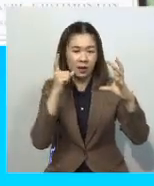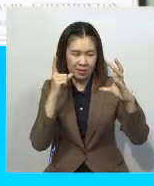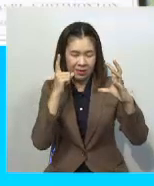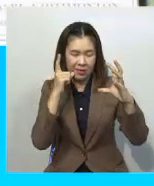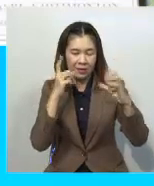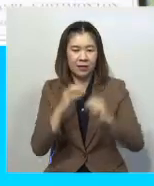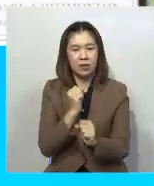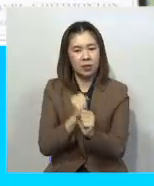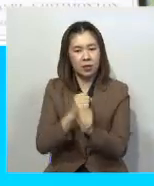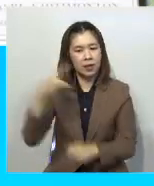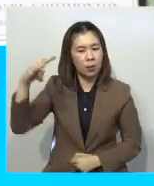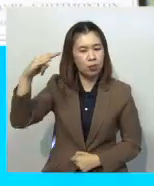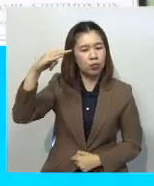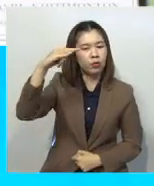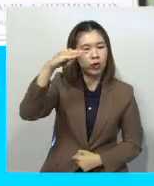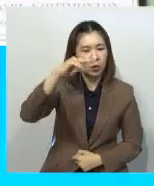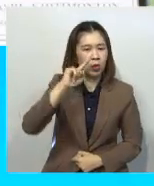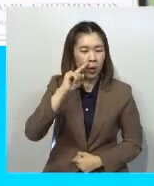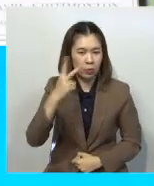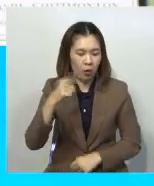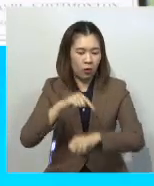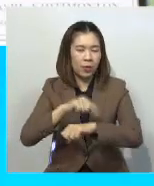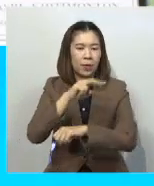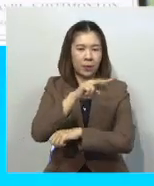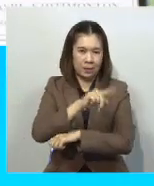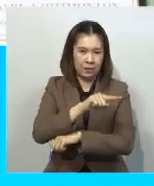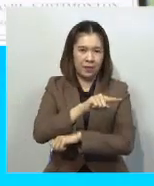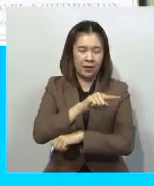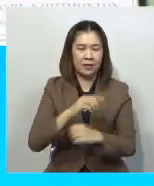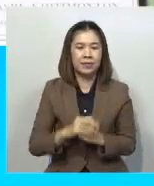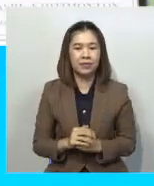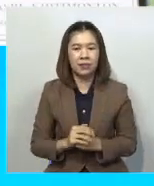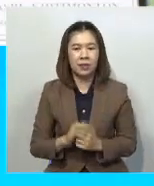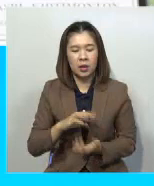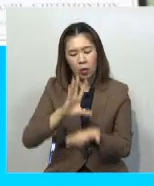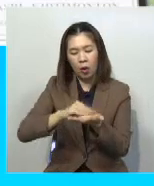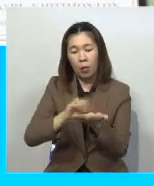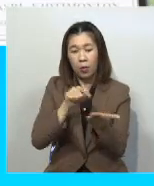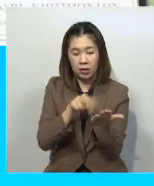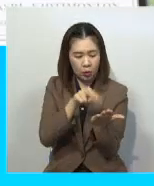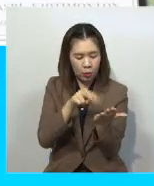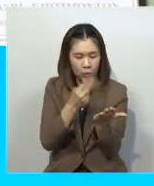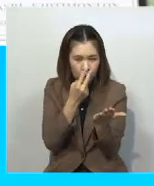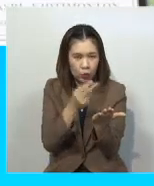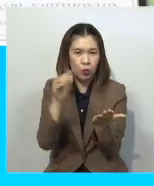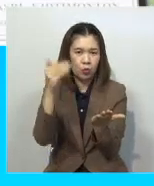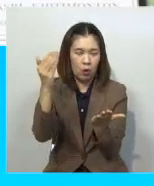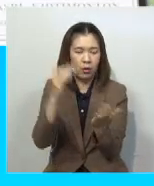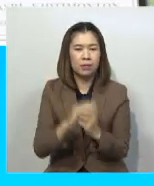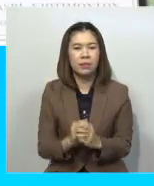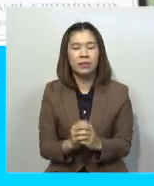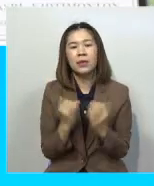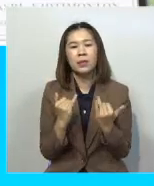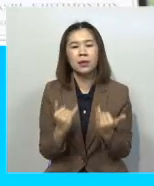บัติการในเรื่องของการก่อเมฆอีกครั้งหนึ่งในช่วงบ่ายอันนี้เดี๋ยวต้องขอดูข้อมูลอีกนิดนึงนะครับเพราะว่าณเวล